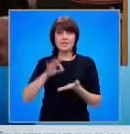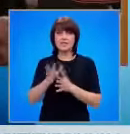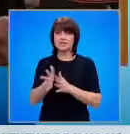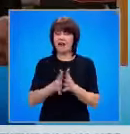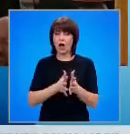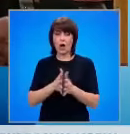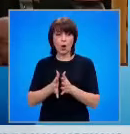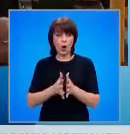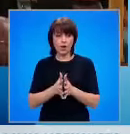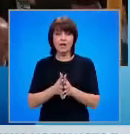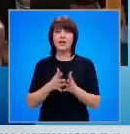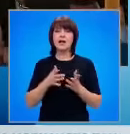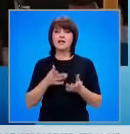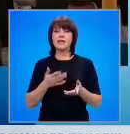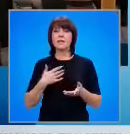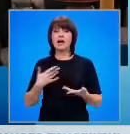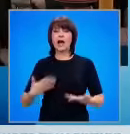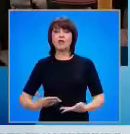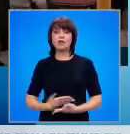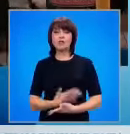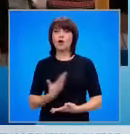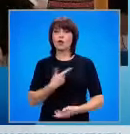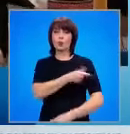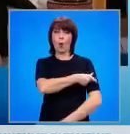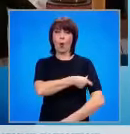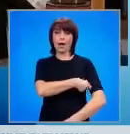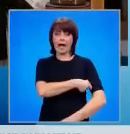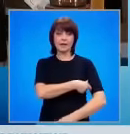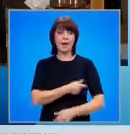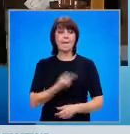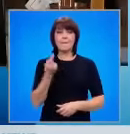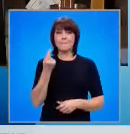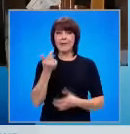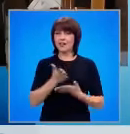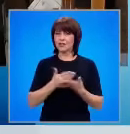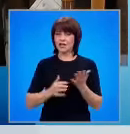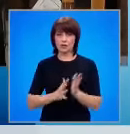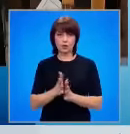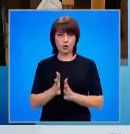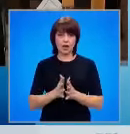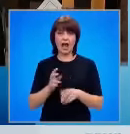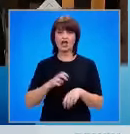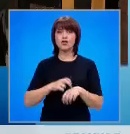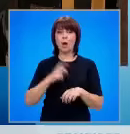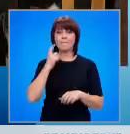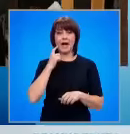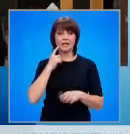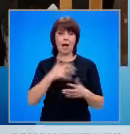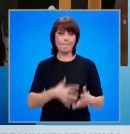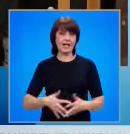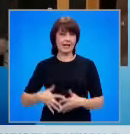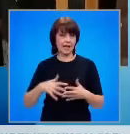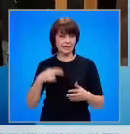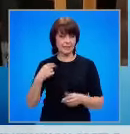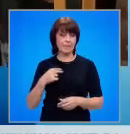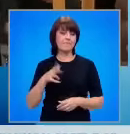себе си се нуждаят от строга охрана. Малка част от хората, които бяха тук, са Джо Байдън, американският президент, френският